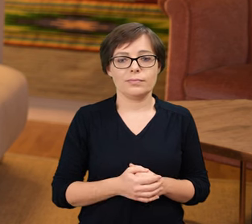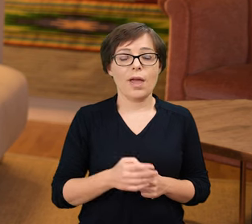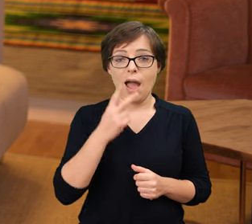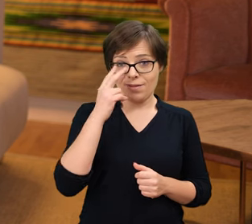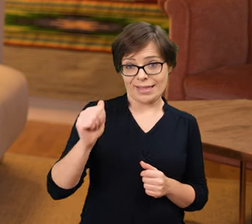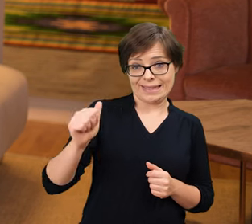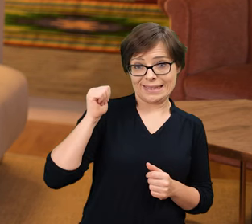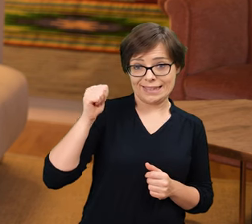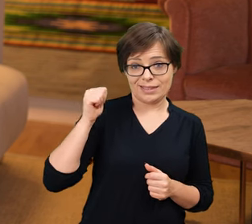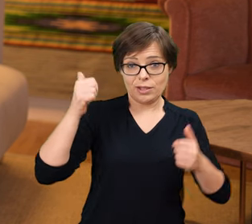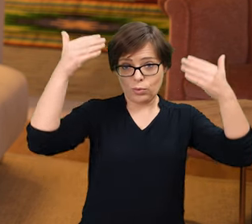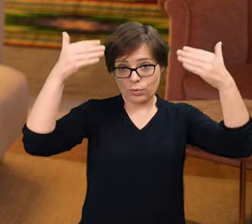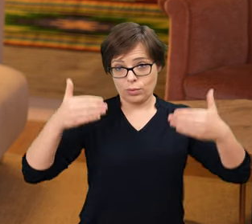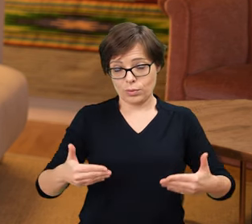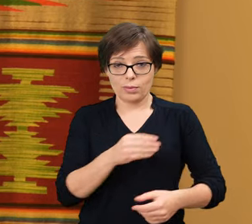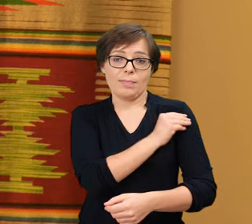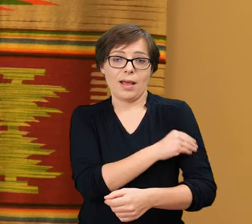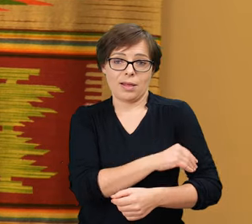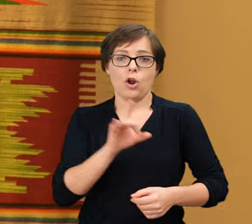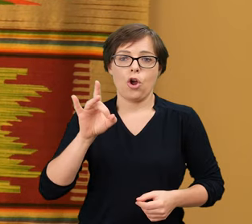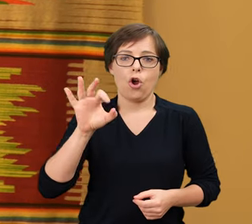Siedzę na tle gobelinu,